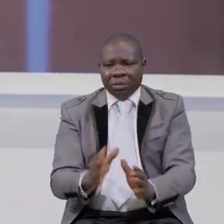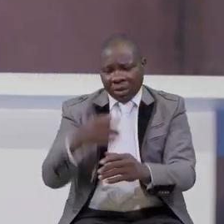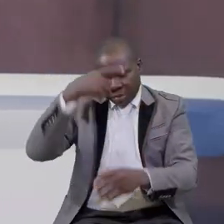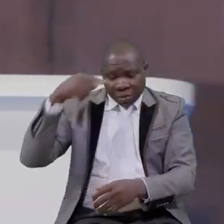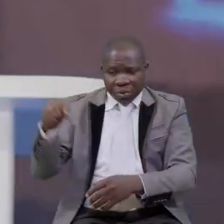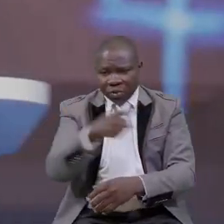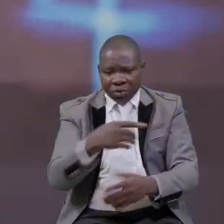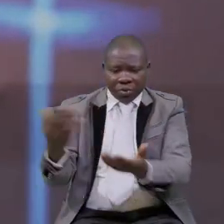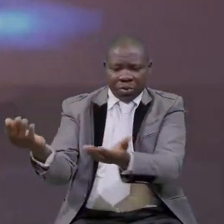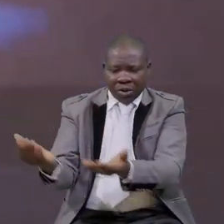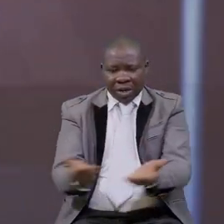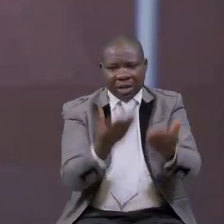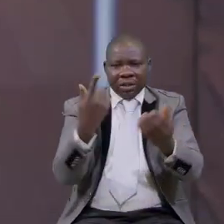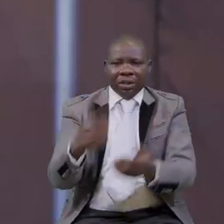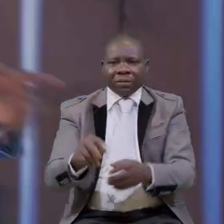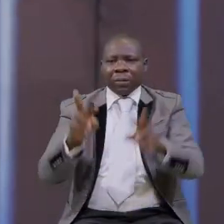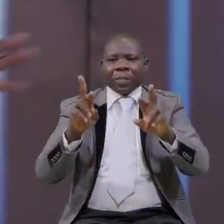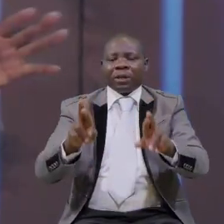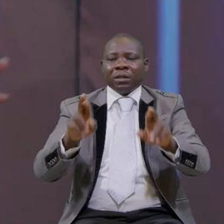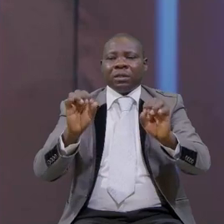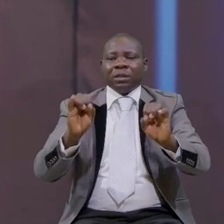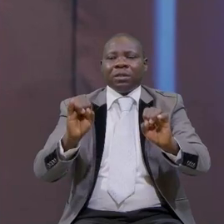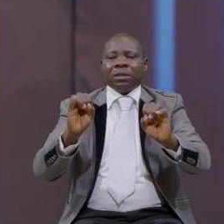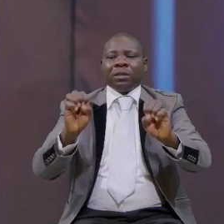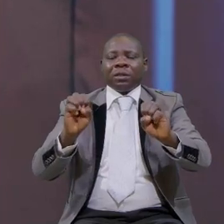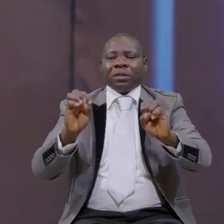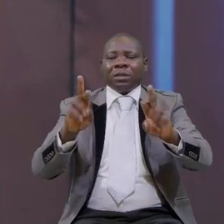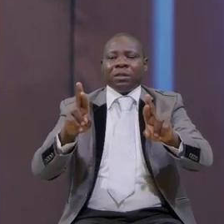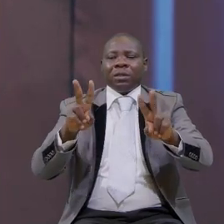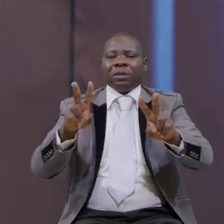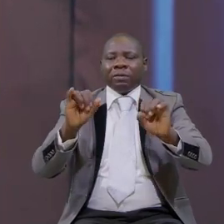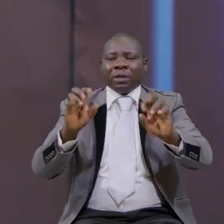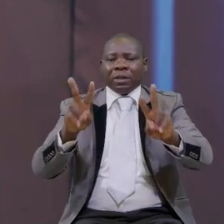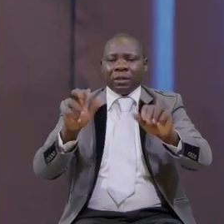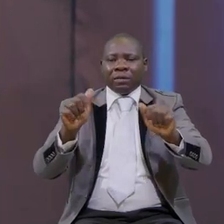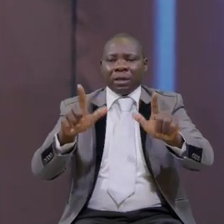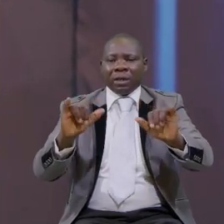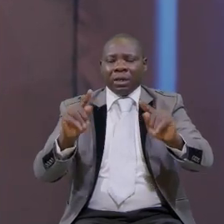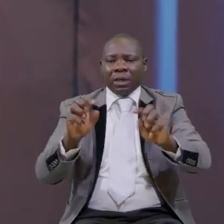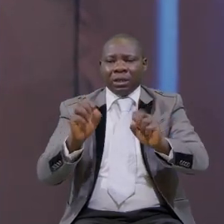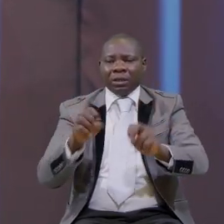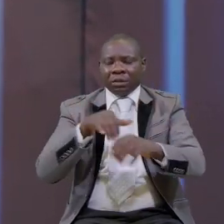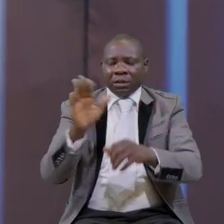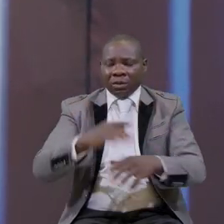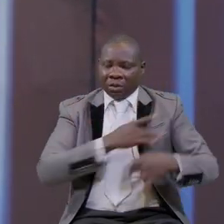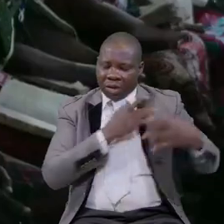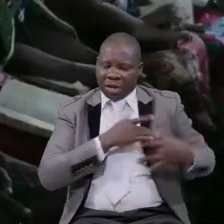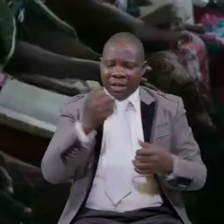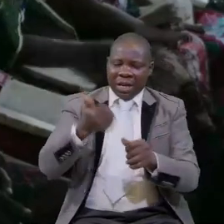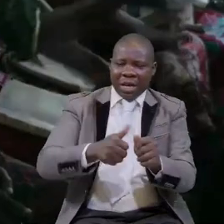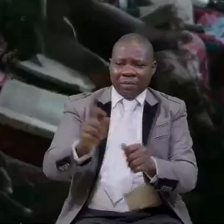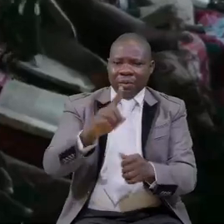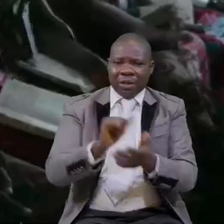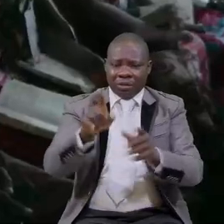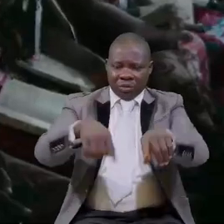portes l'homme du réveil dans ton cœur. Partout où tu vas, le feu du réveil va brûler